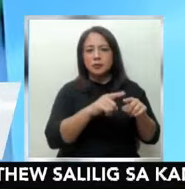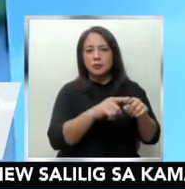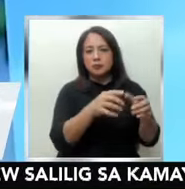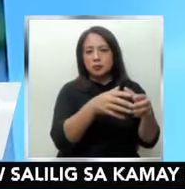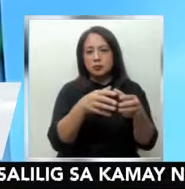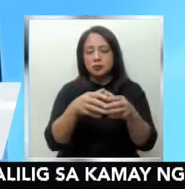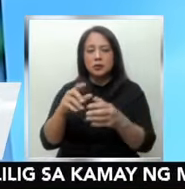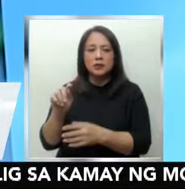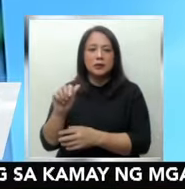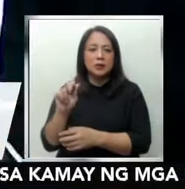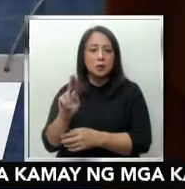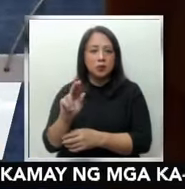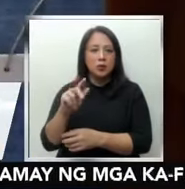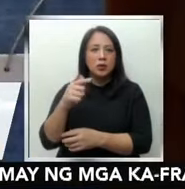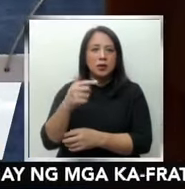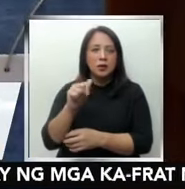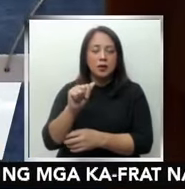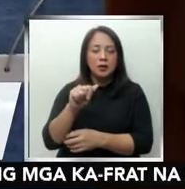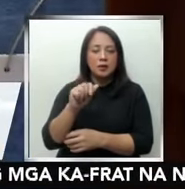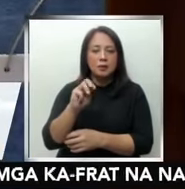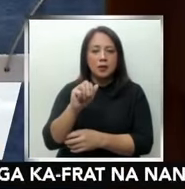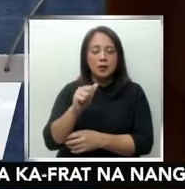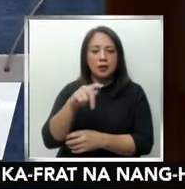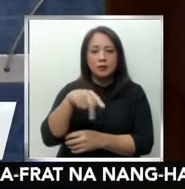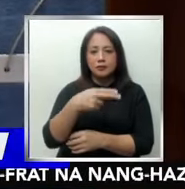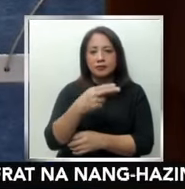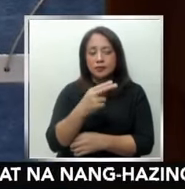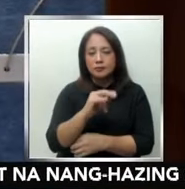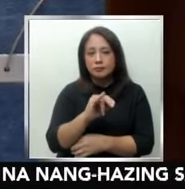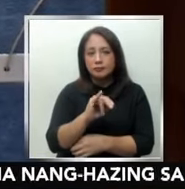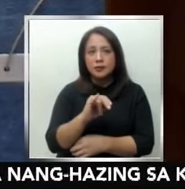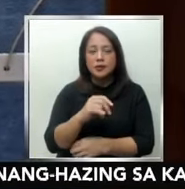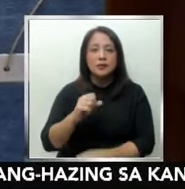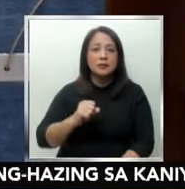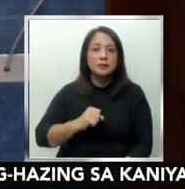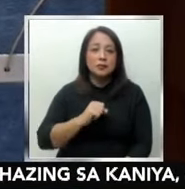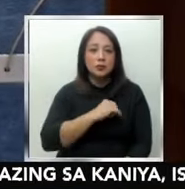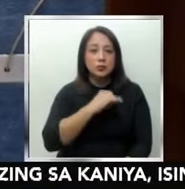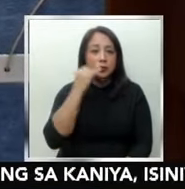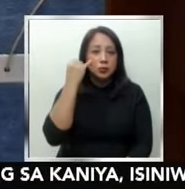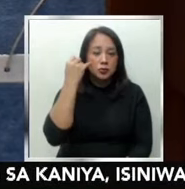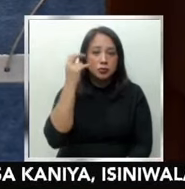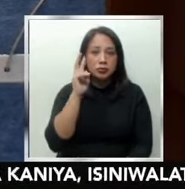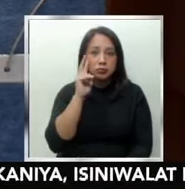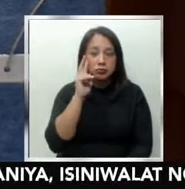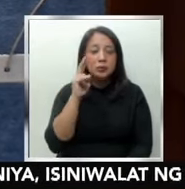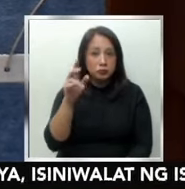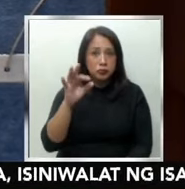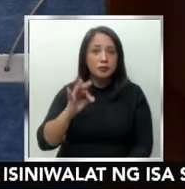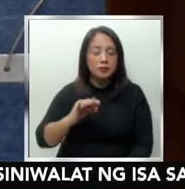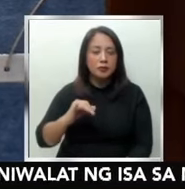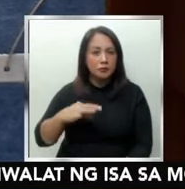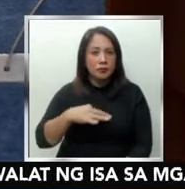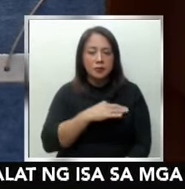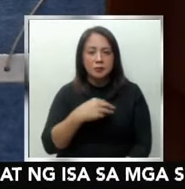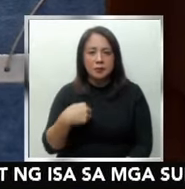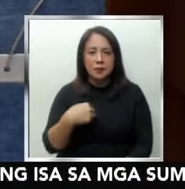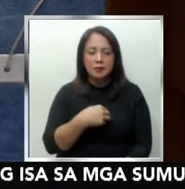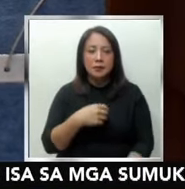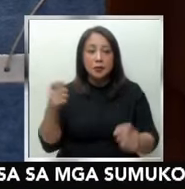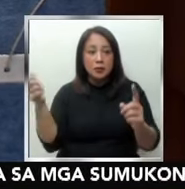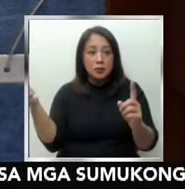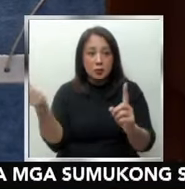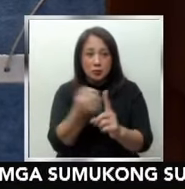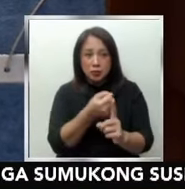fee fraternity sa insidente si Senador Joel Villanueva na miyembro ng naturang fraternity sinabing ang hazing ay hindi bahagi ng